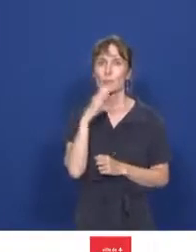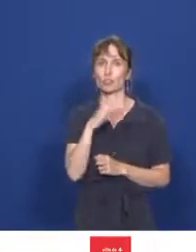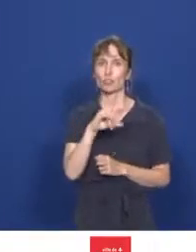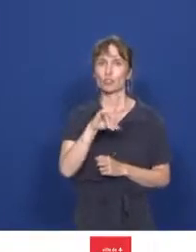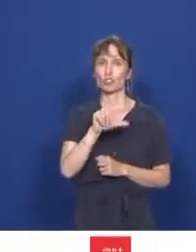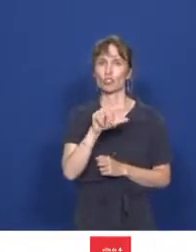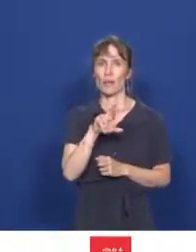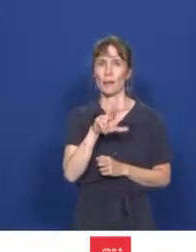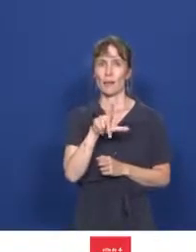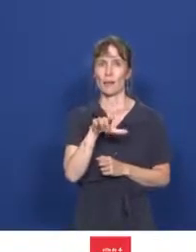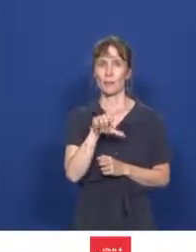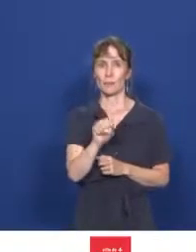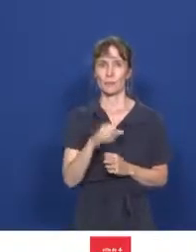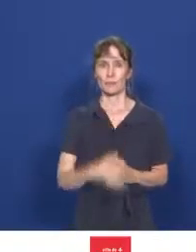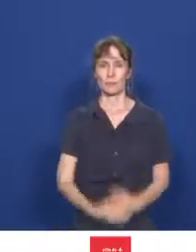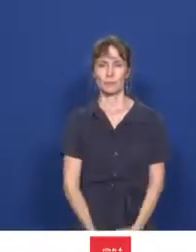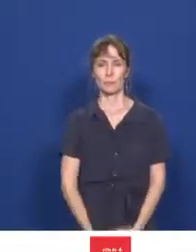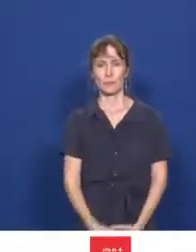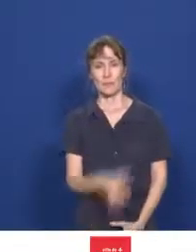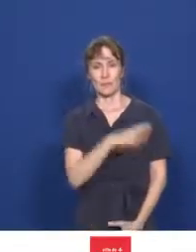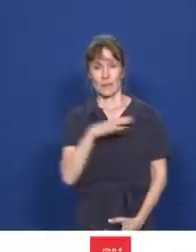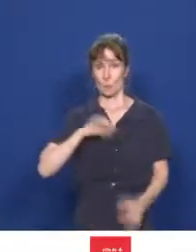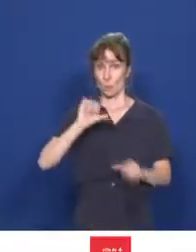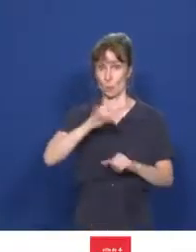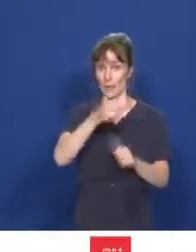Madame la première adjointe, chers collègues,